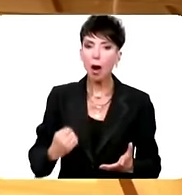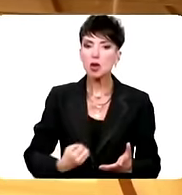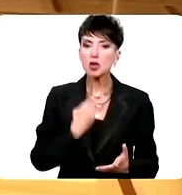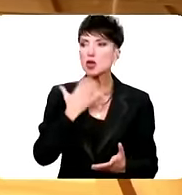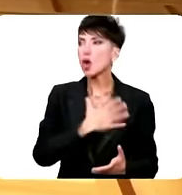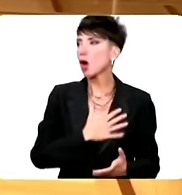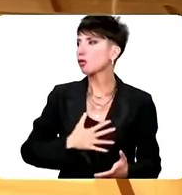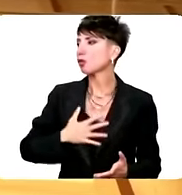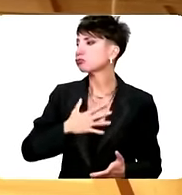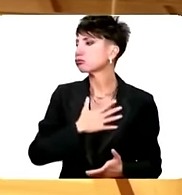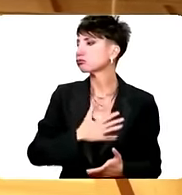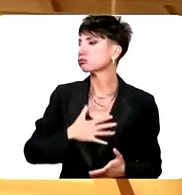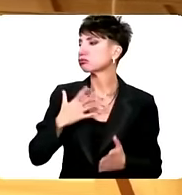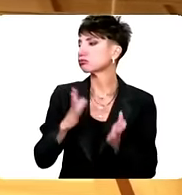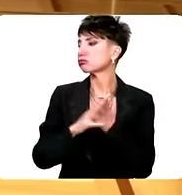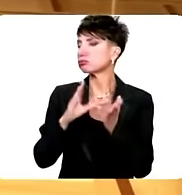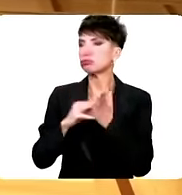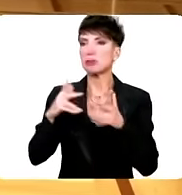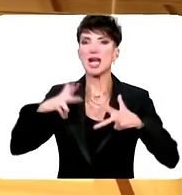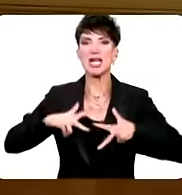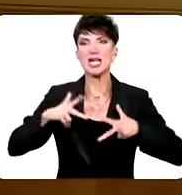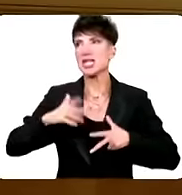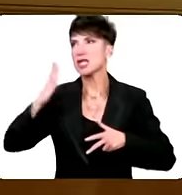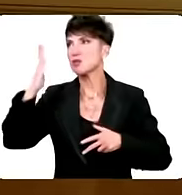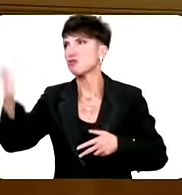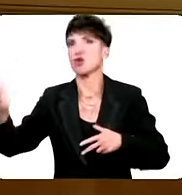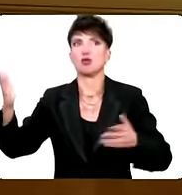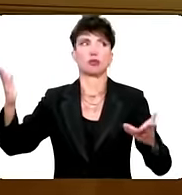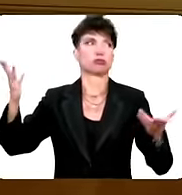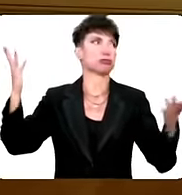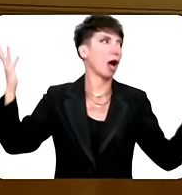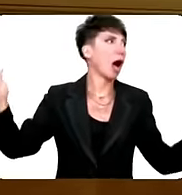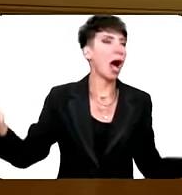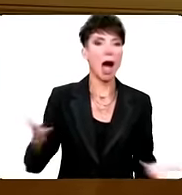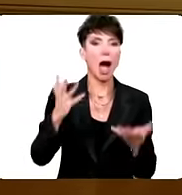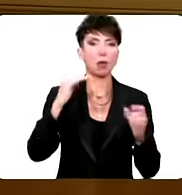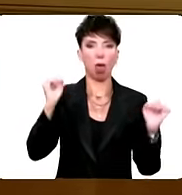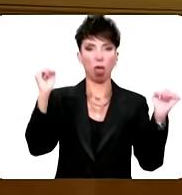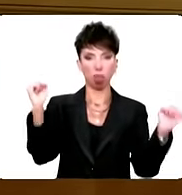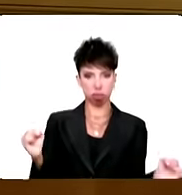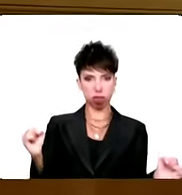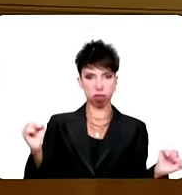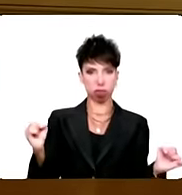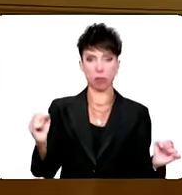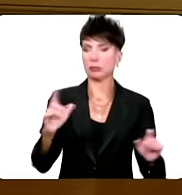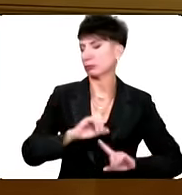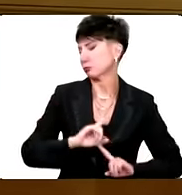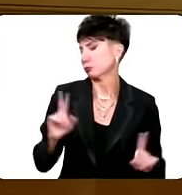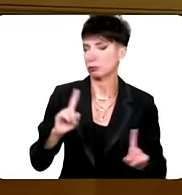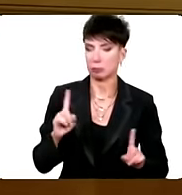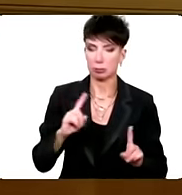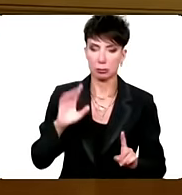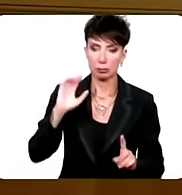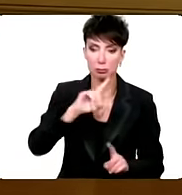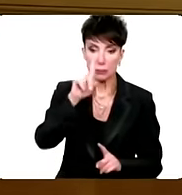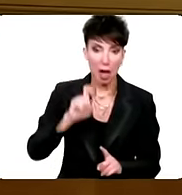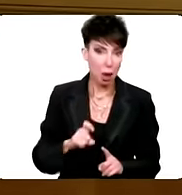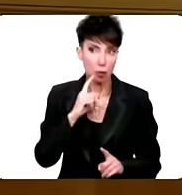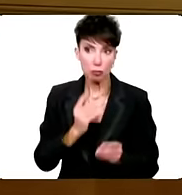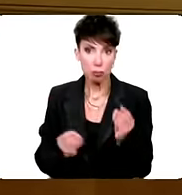τους υπουργούς μας, από τα πρωτοκλασσάτα μας στελέχη, έκατσαν κάποιοι στο περιθώριο. Μπορούσαμε να τρέξουμε περισσότερο, σίγουρα